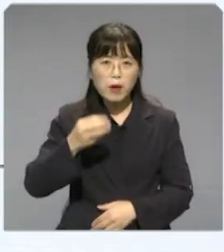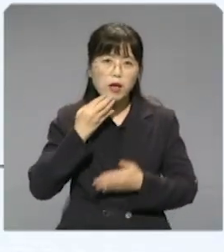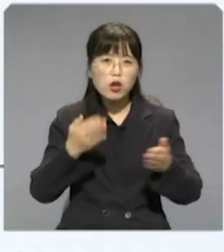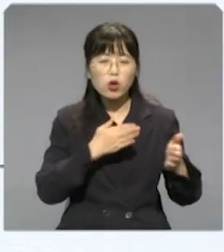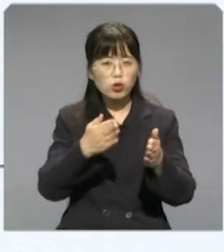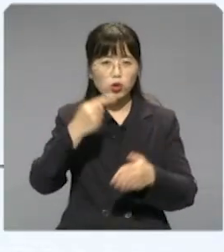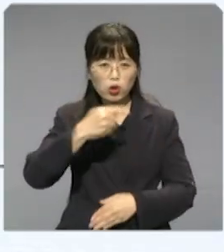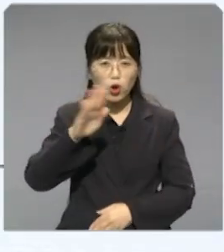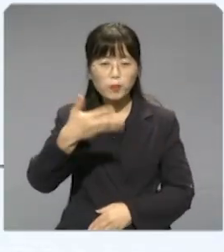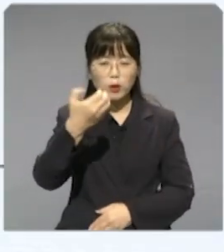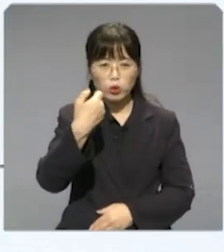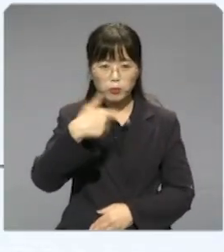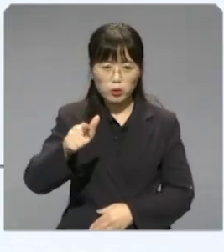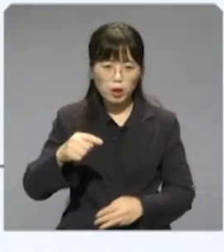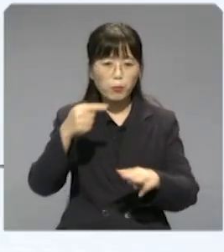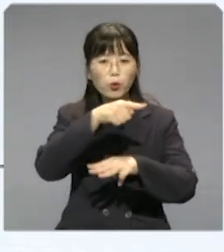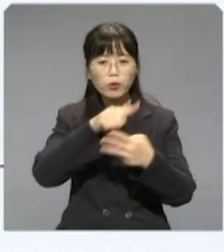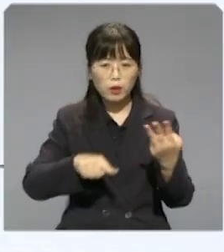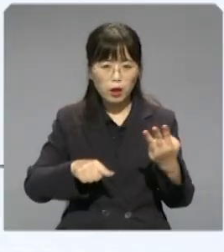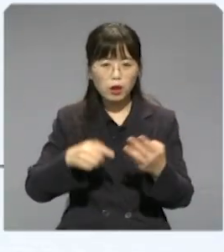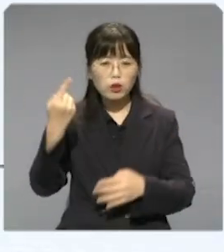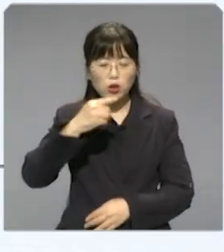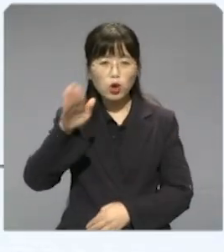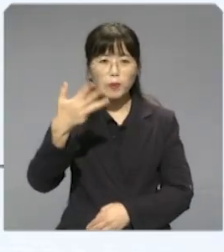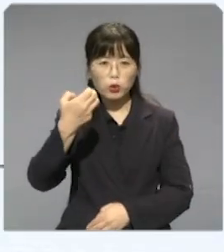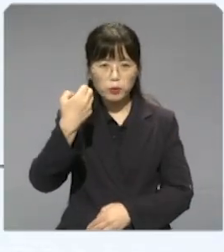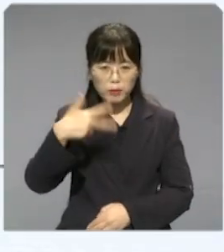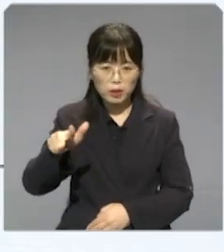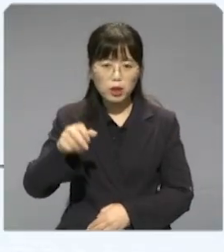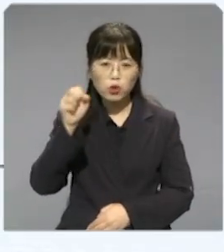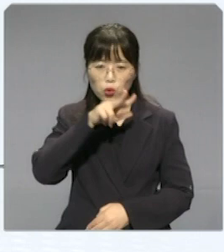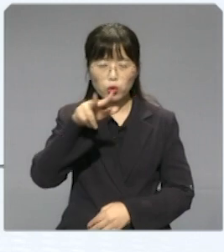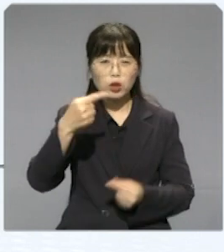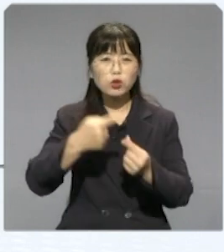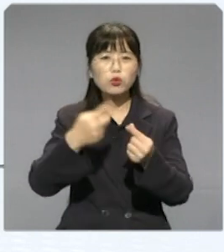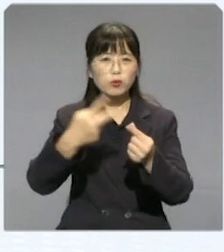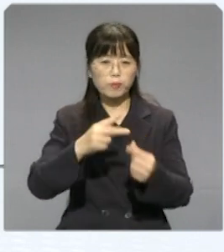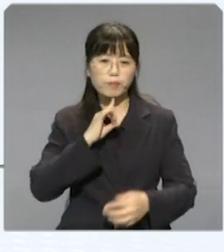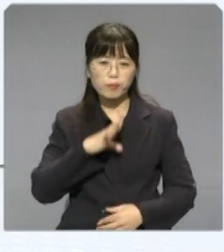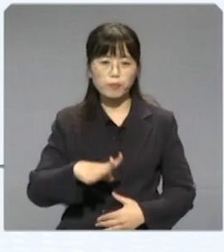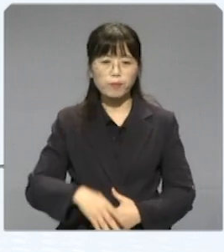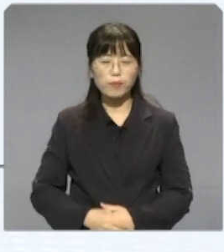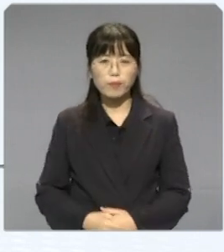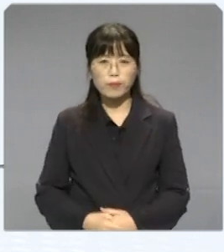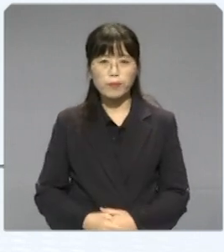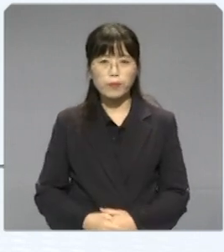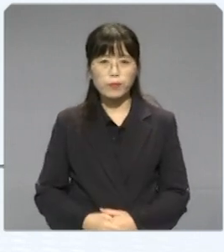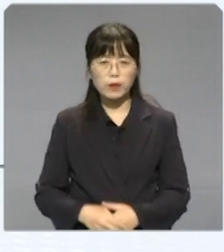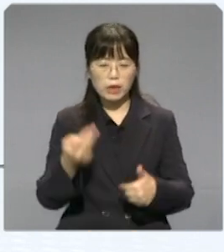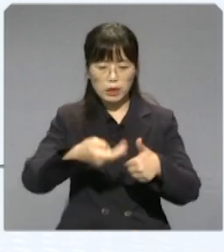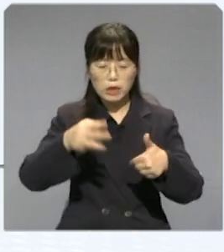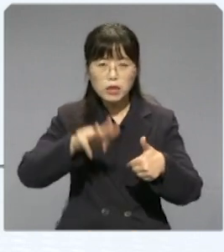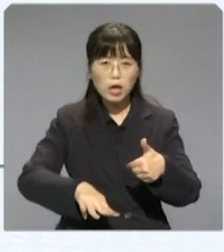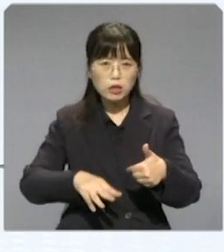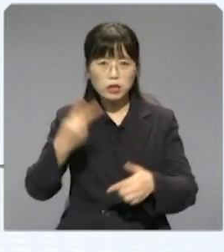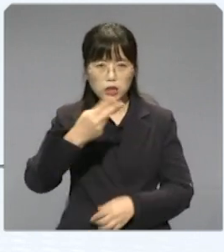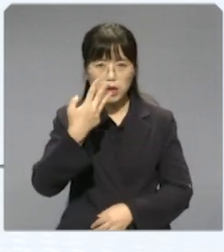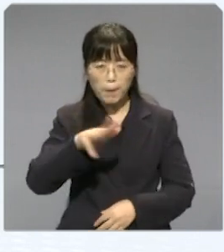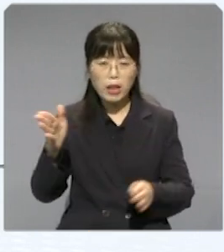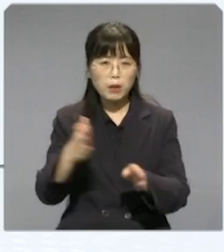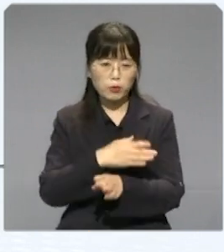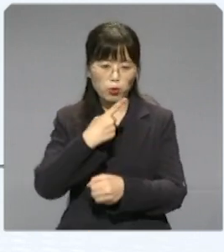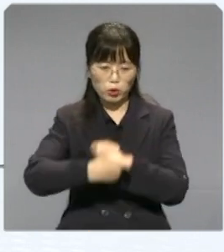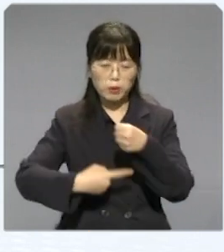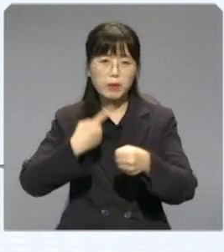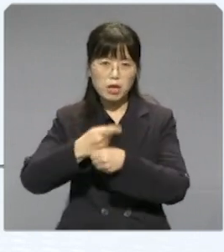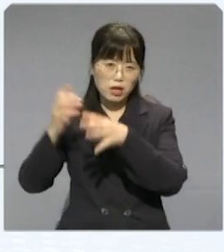경기도는 1996년 포천, 1997년 용인 두 차례에 그쳤습니다. 인천은 2008년부터